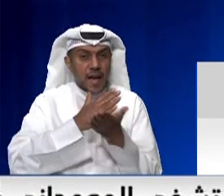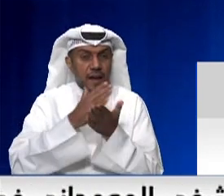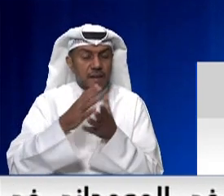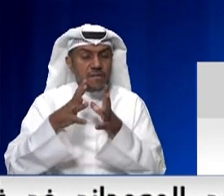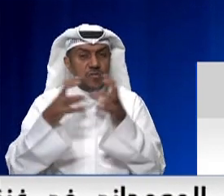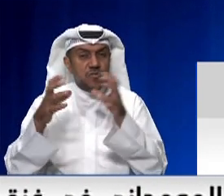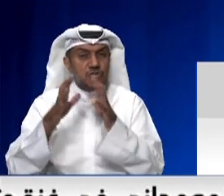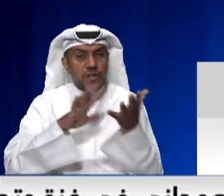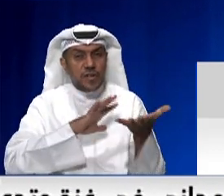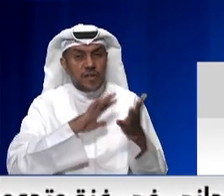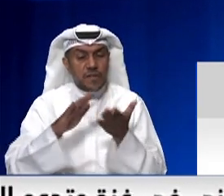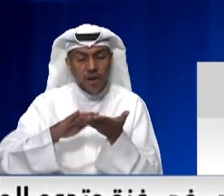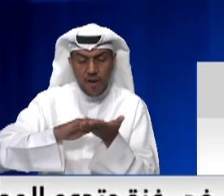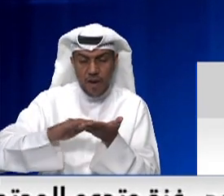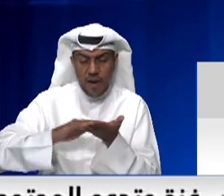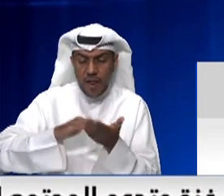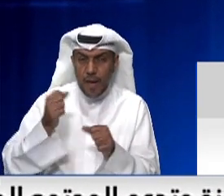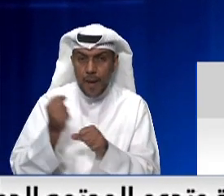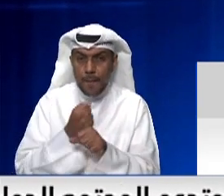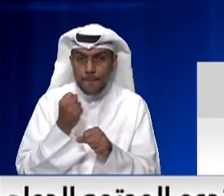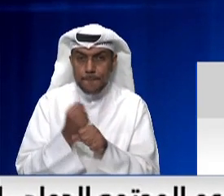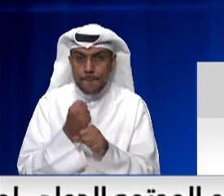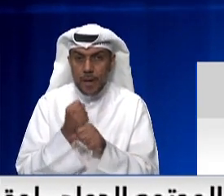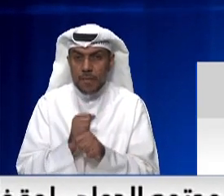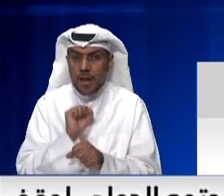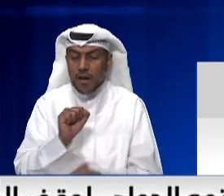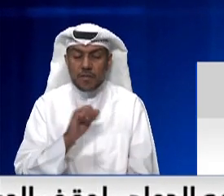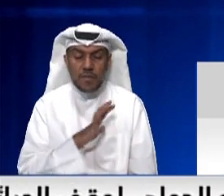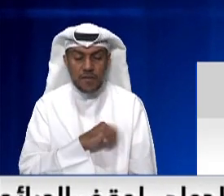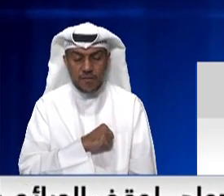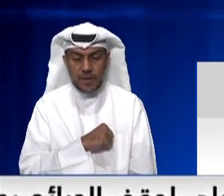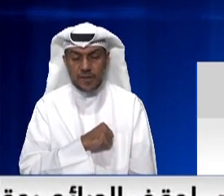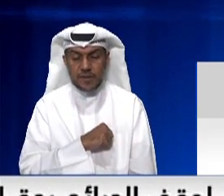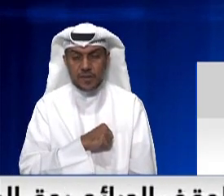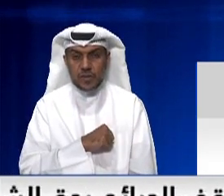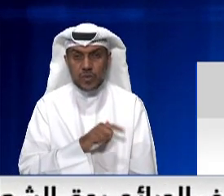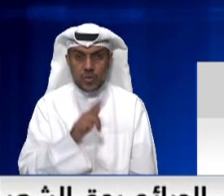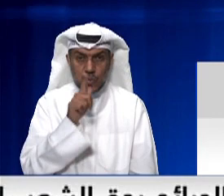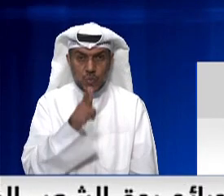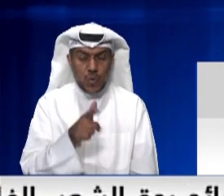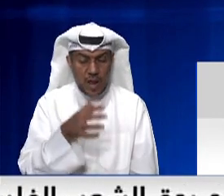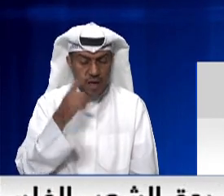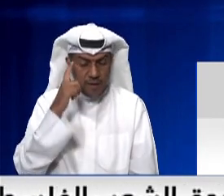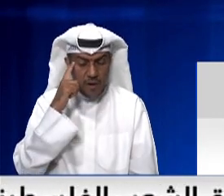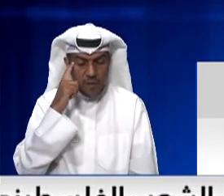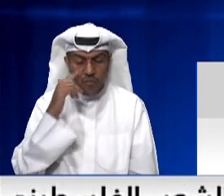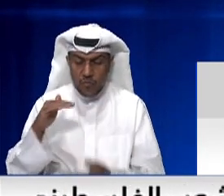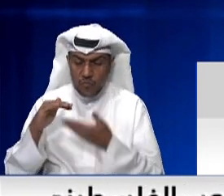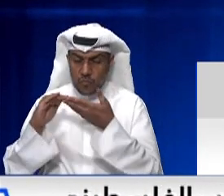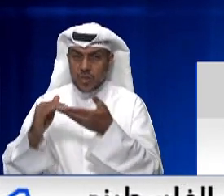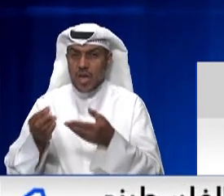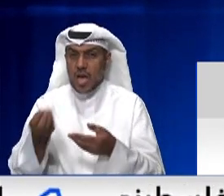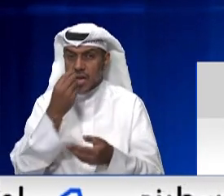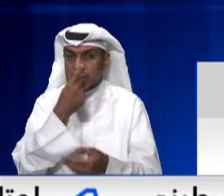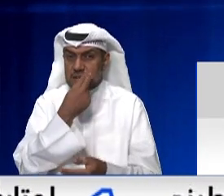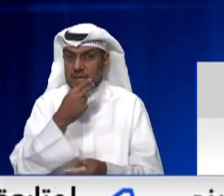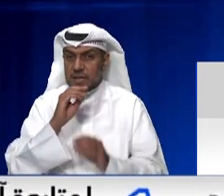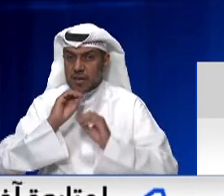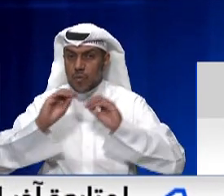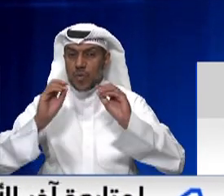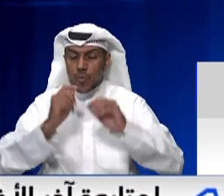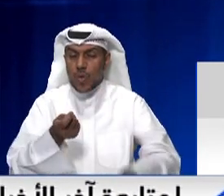في الأراضي الفلسطينية المحتلة تجاه الأشقاء الفلسطينيين والعمليات الإغاثية وإيصال